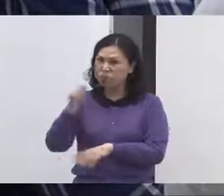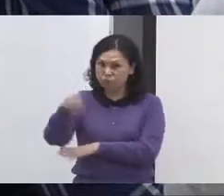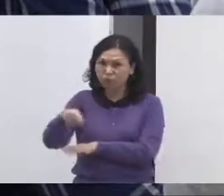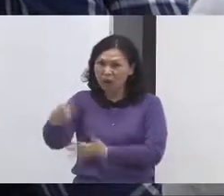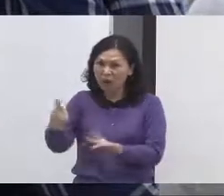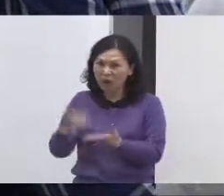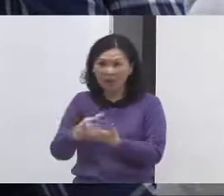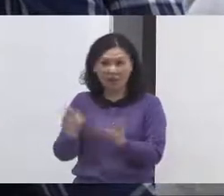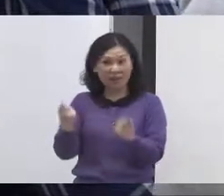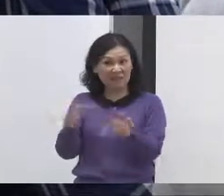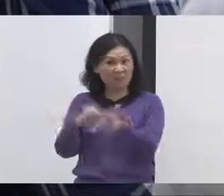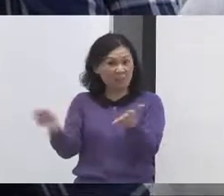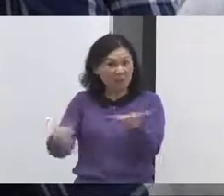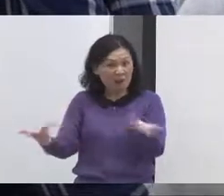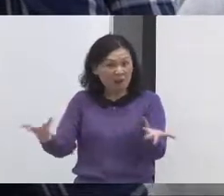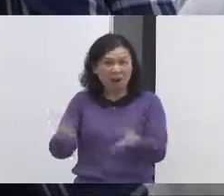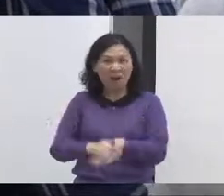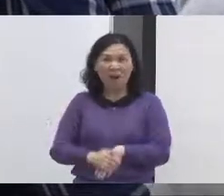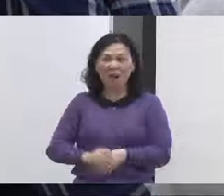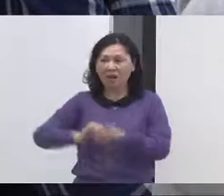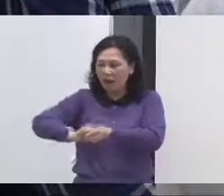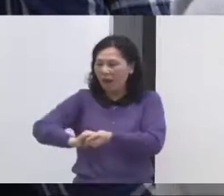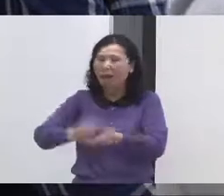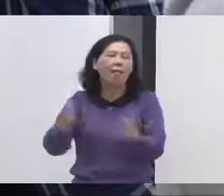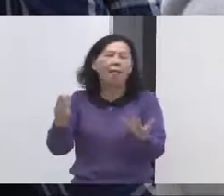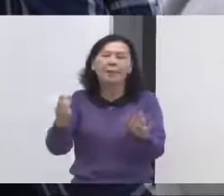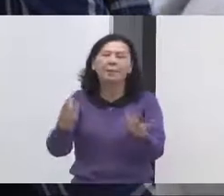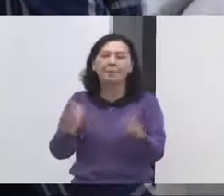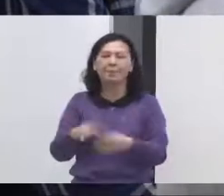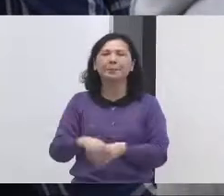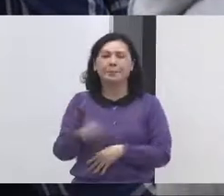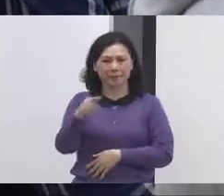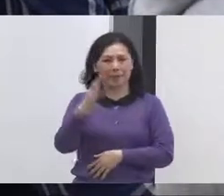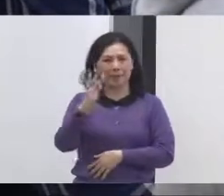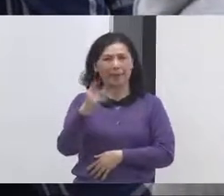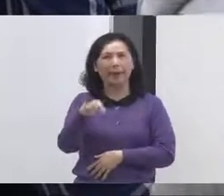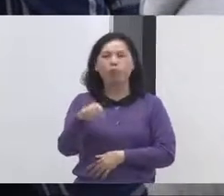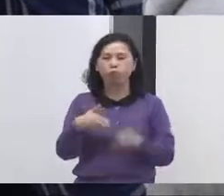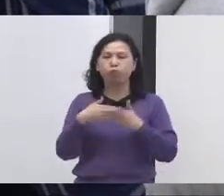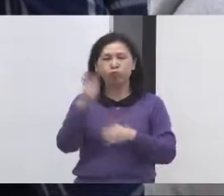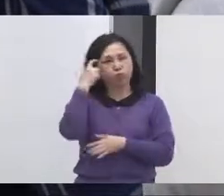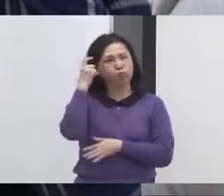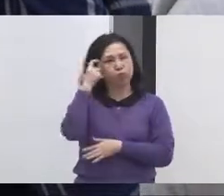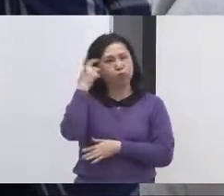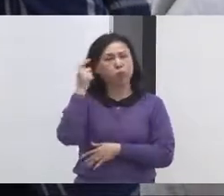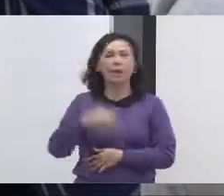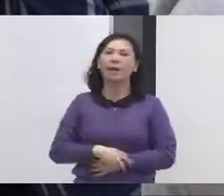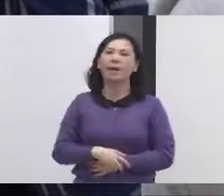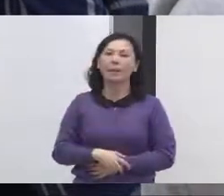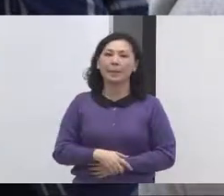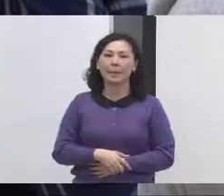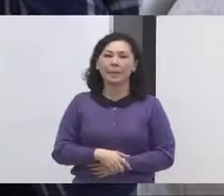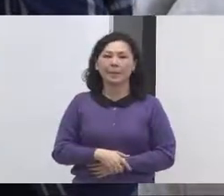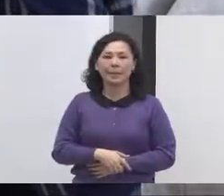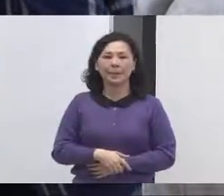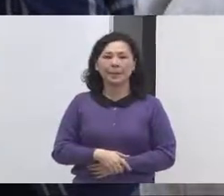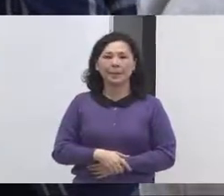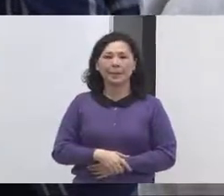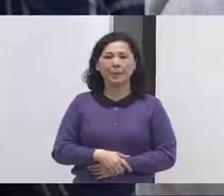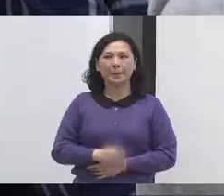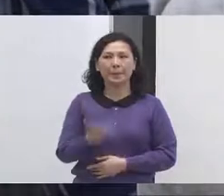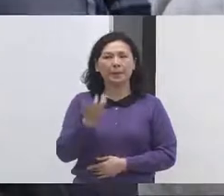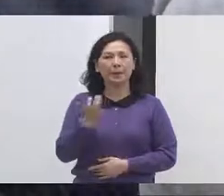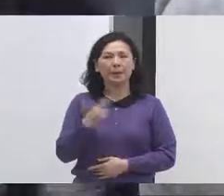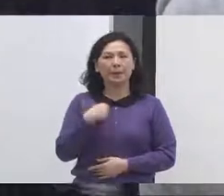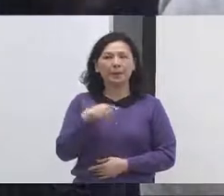对，可是可能就要去思考为什么。因为当我们有这些 co-op conduct，就是刚刚我为什么会